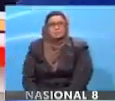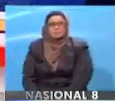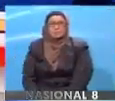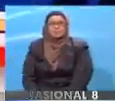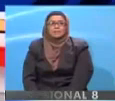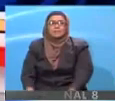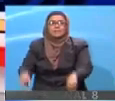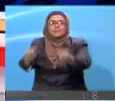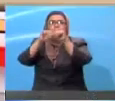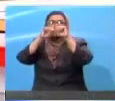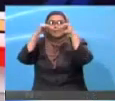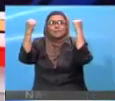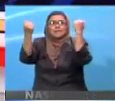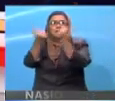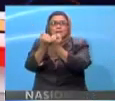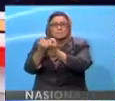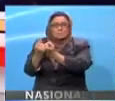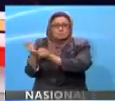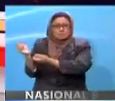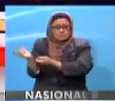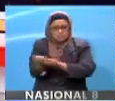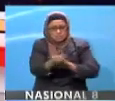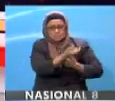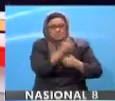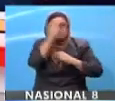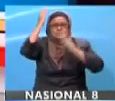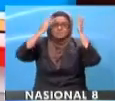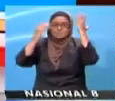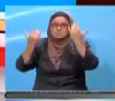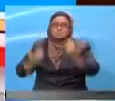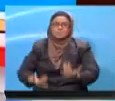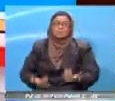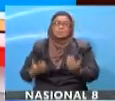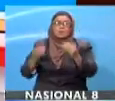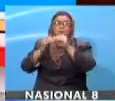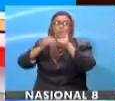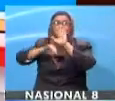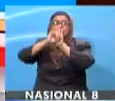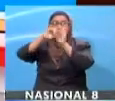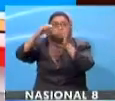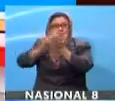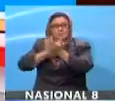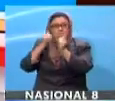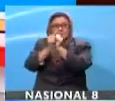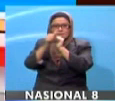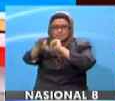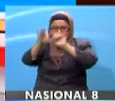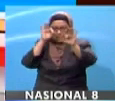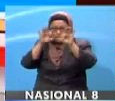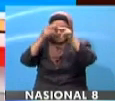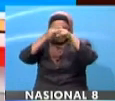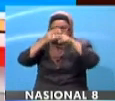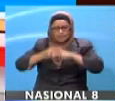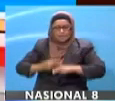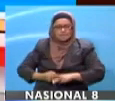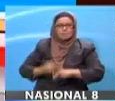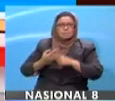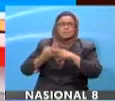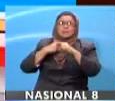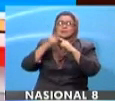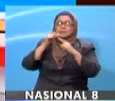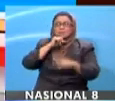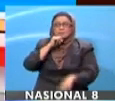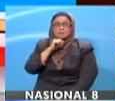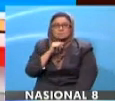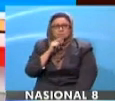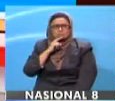Konfederasi Hoki Malaysia KHM kini berwajah baru dengan pelantikan beberapa nama yang tidak asing lagi di kalangan penggiat hoki